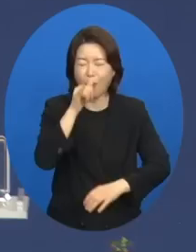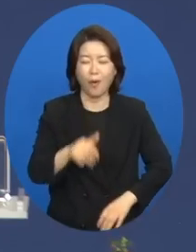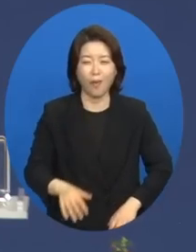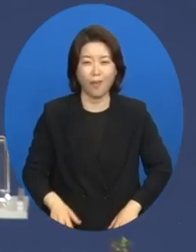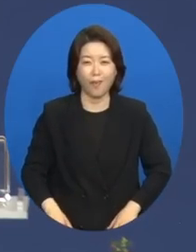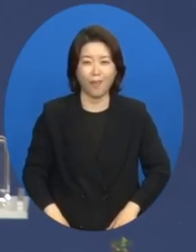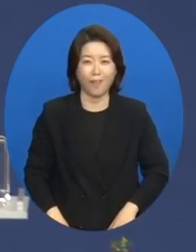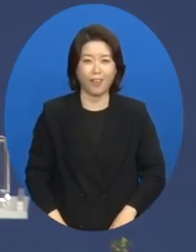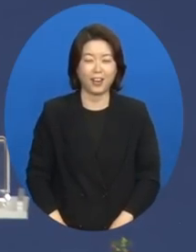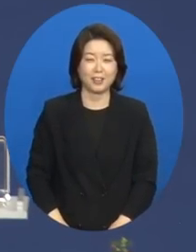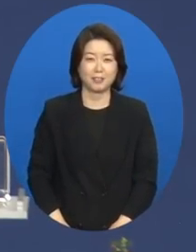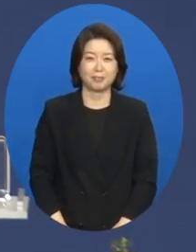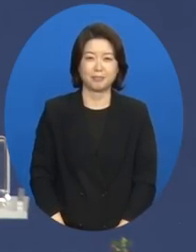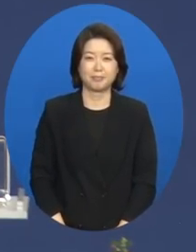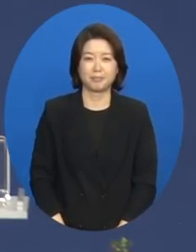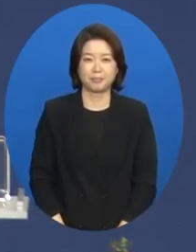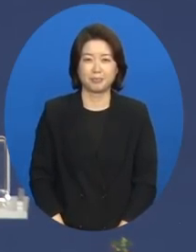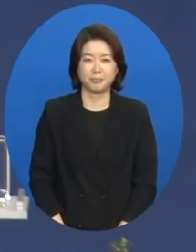있어요.